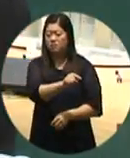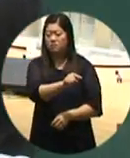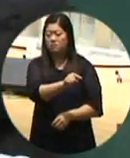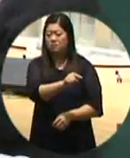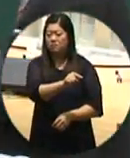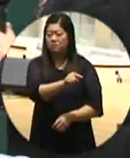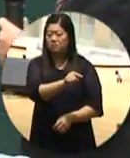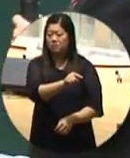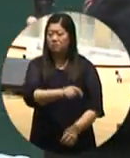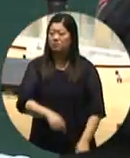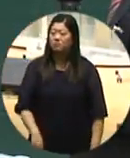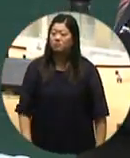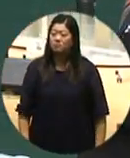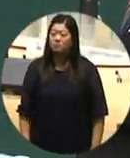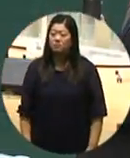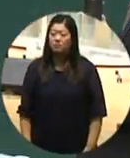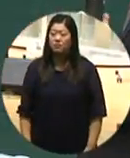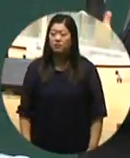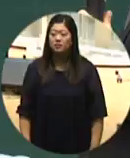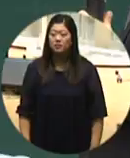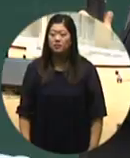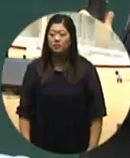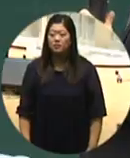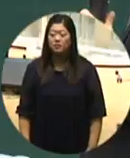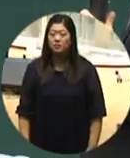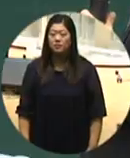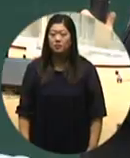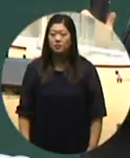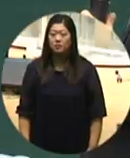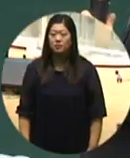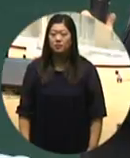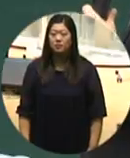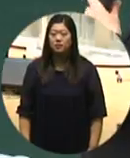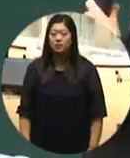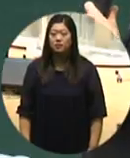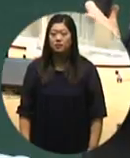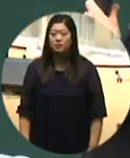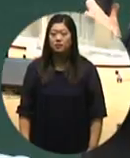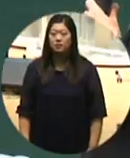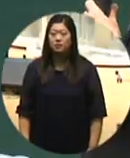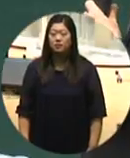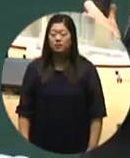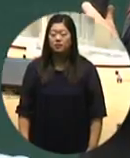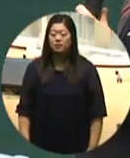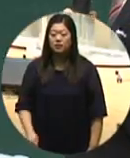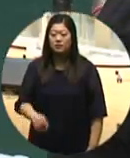well as for the Assyrians and the Arameans, it was Baal or Astaroth. 엄청난